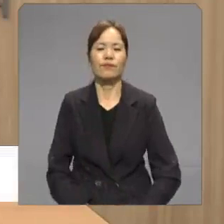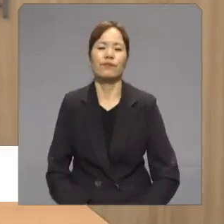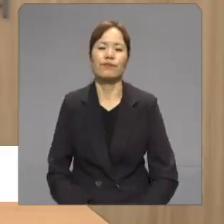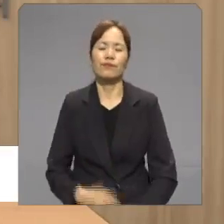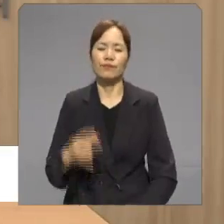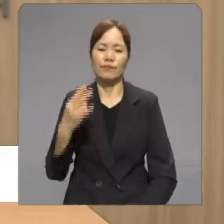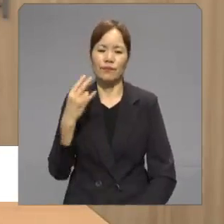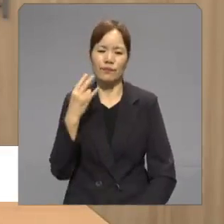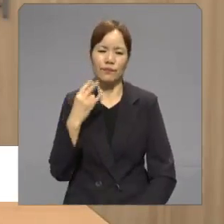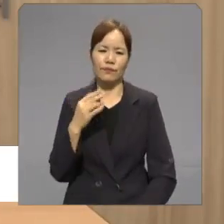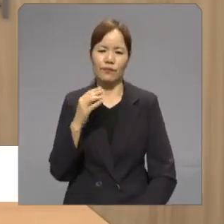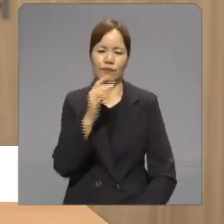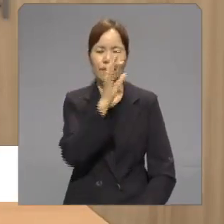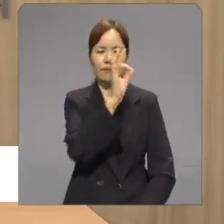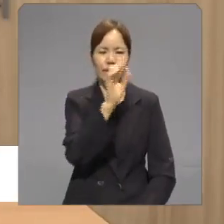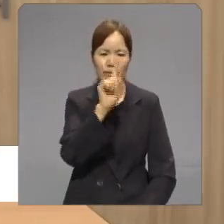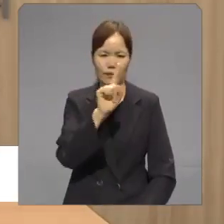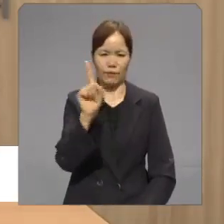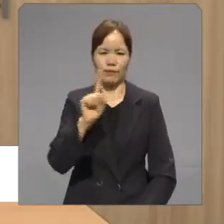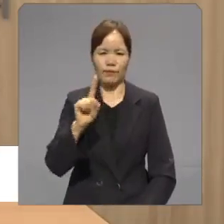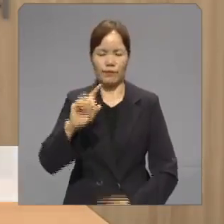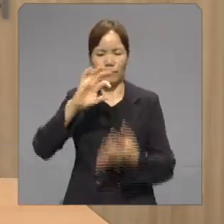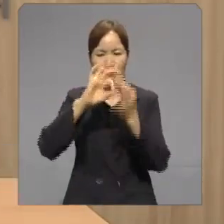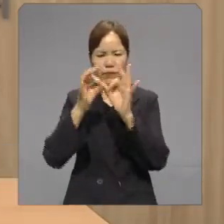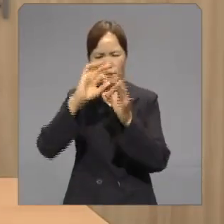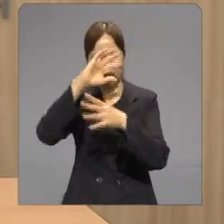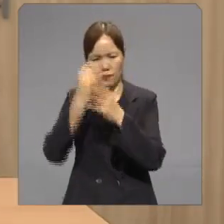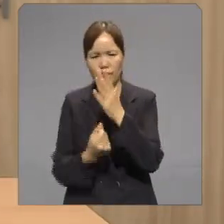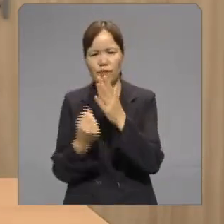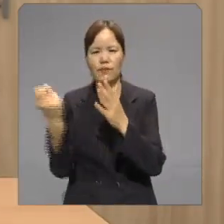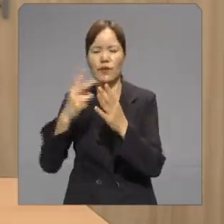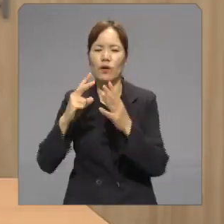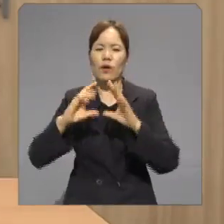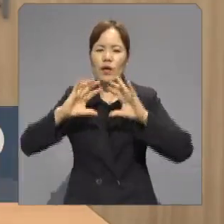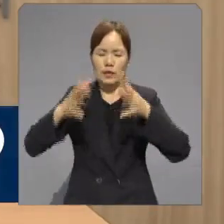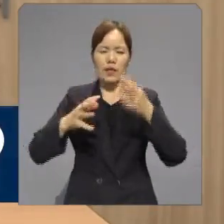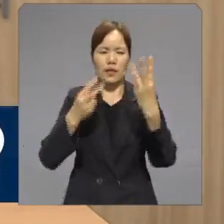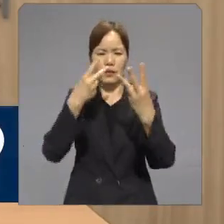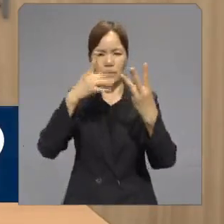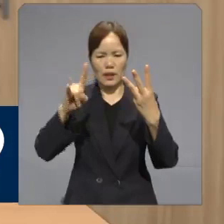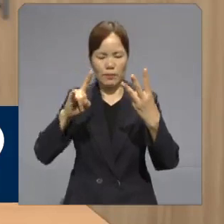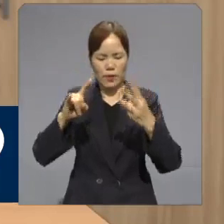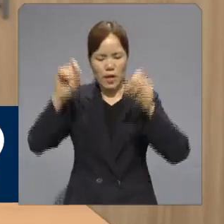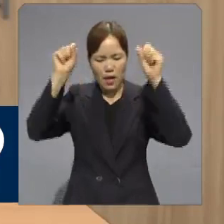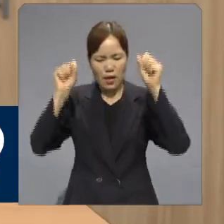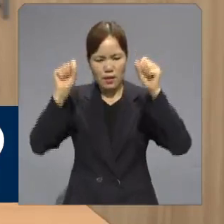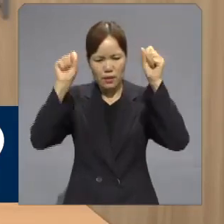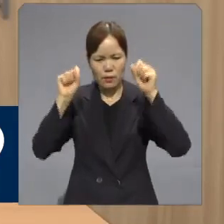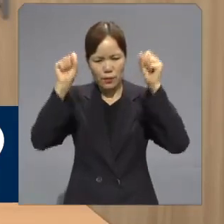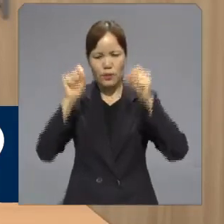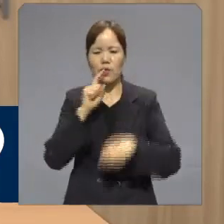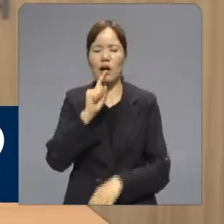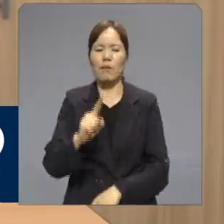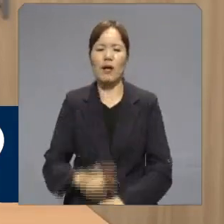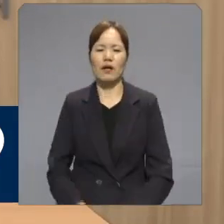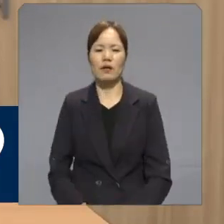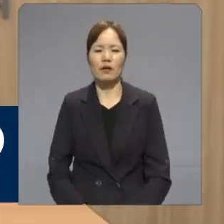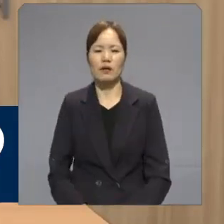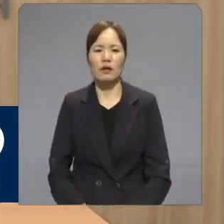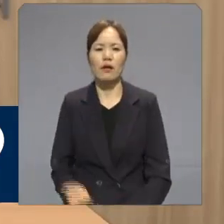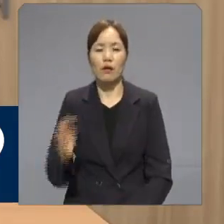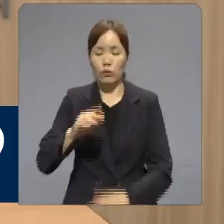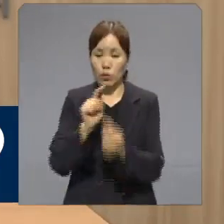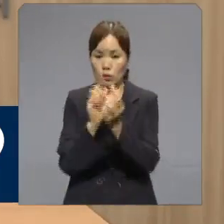네 F1이 올림픽 월드컵과 함께 세계 3대 스포츠라고 얘기하고 있는데 막상